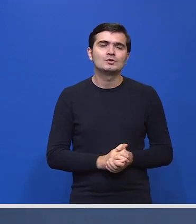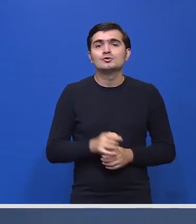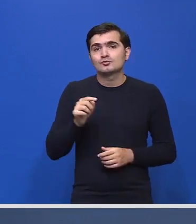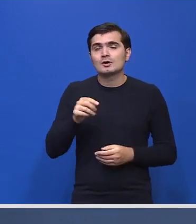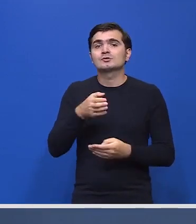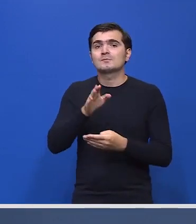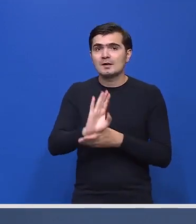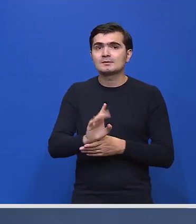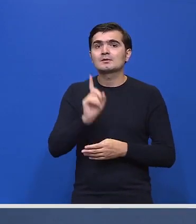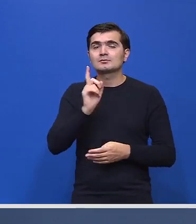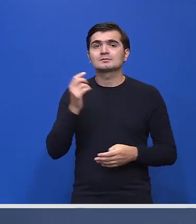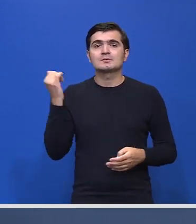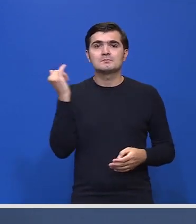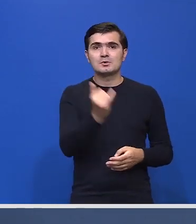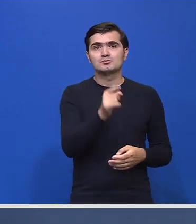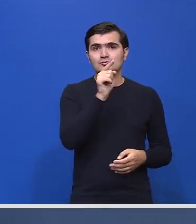mandat mă voi duce la